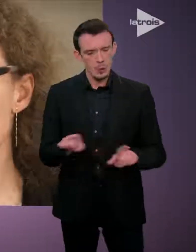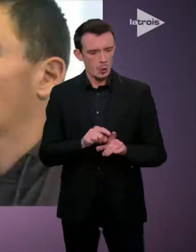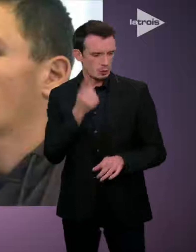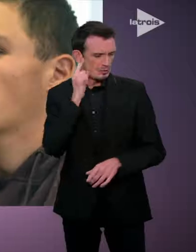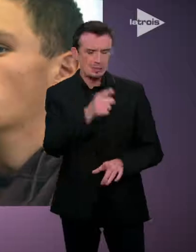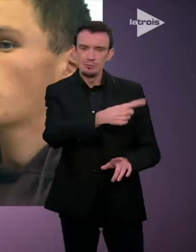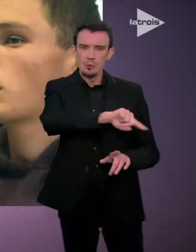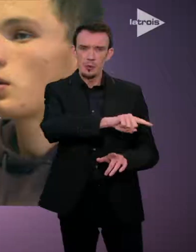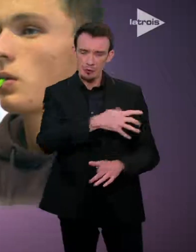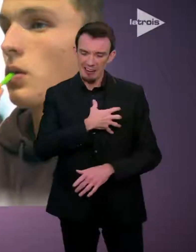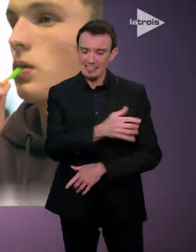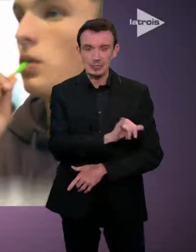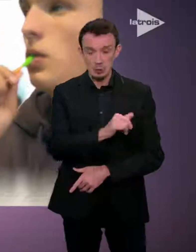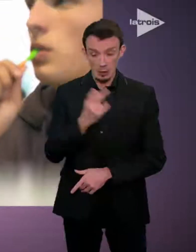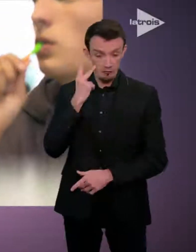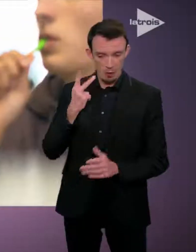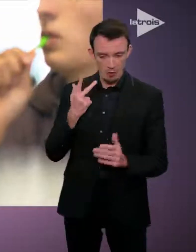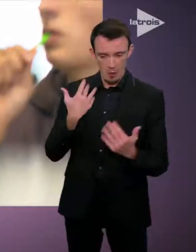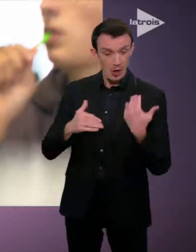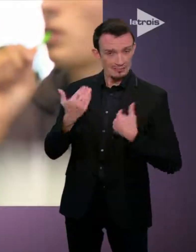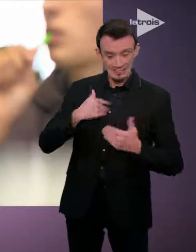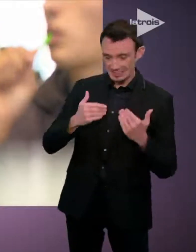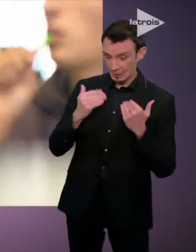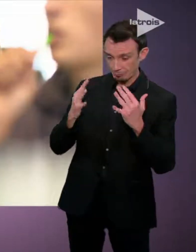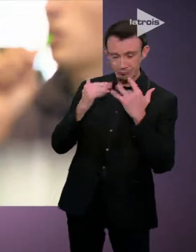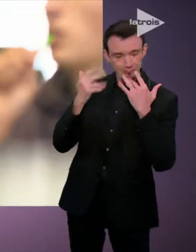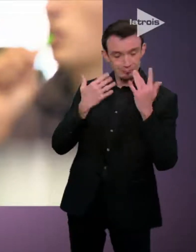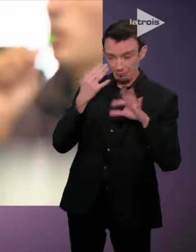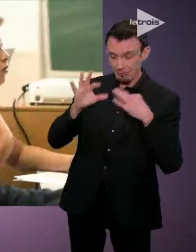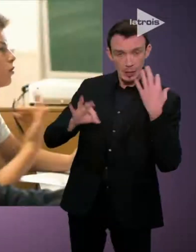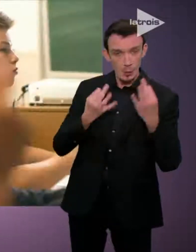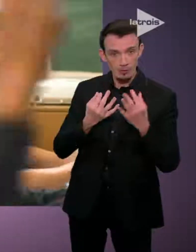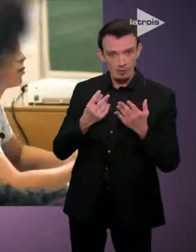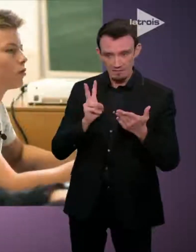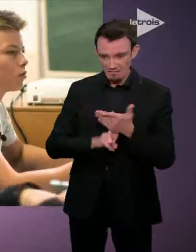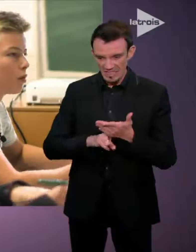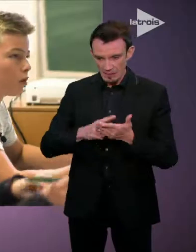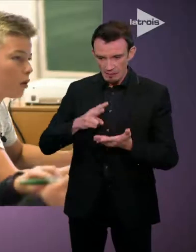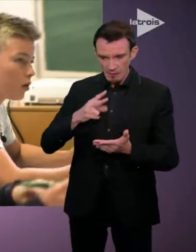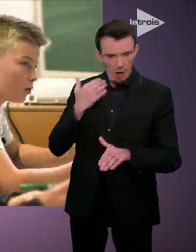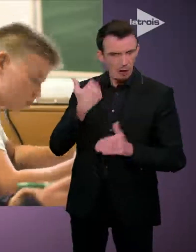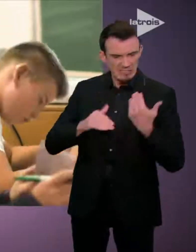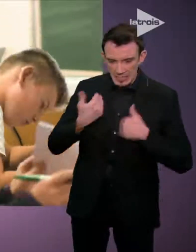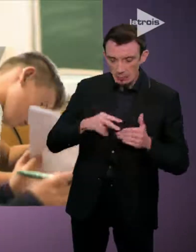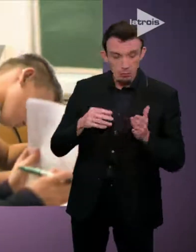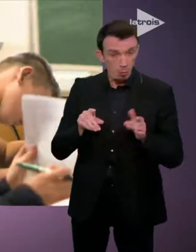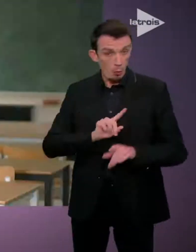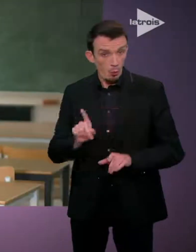et ils finissent par se rendre compte que bah, c'est juste une entrave physique plutôt qu'un réel